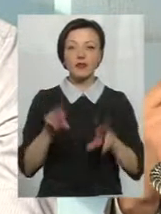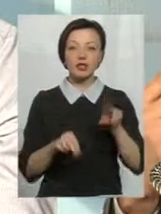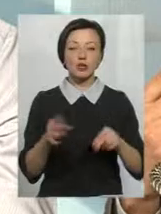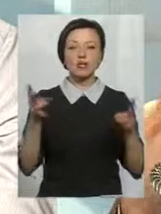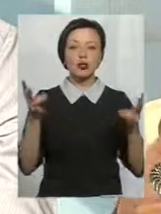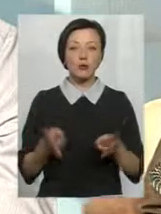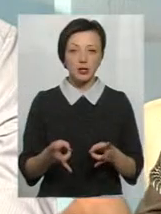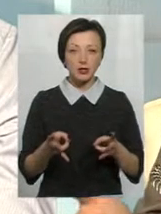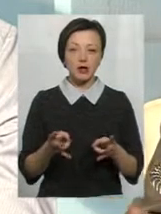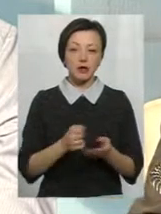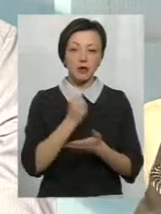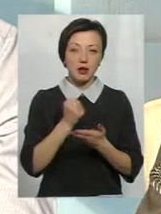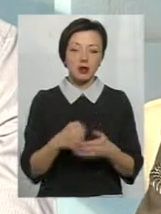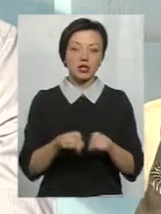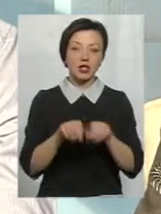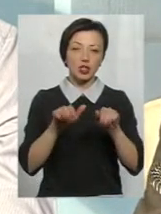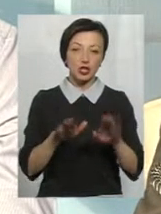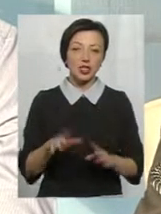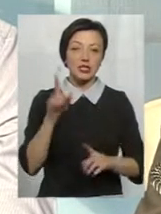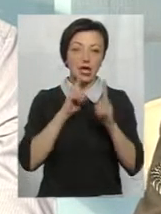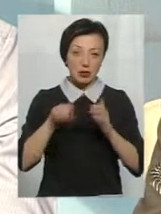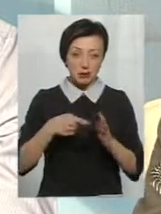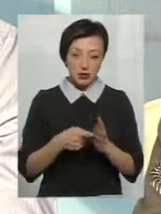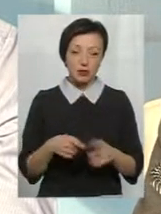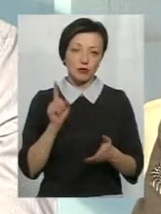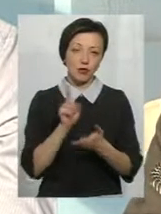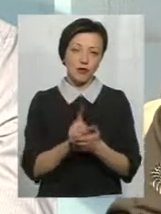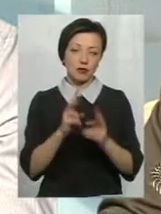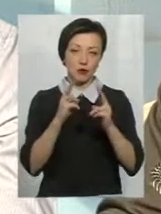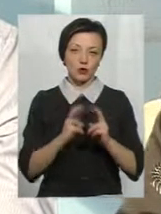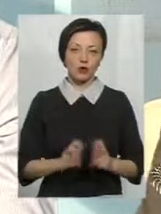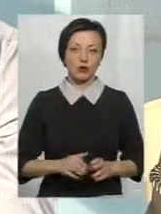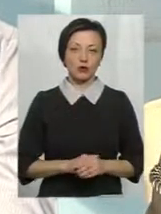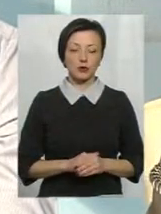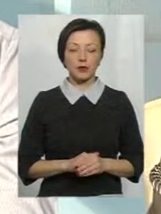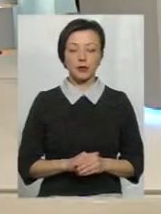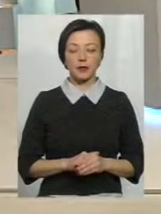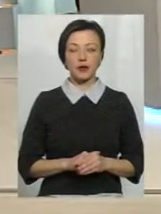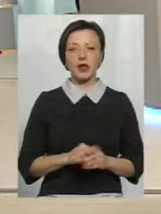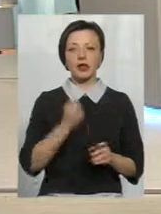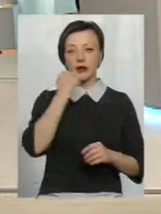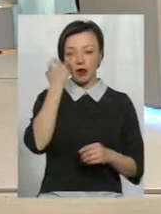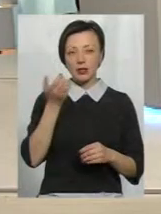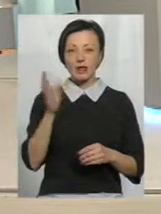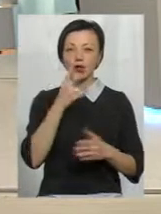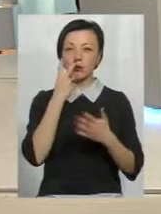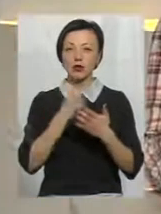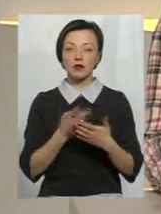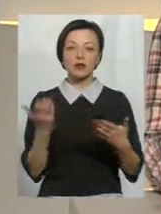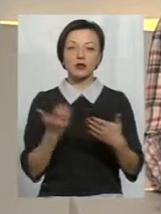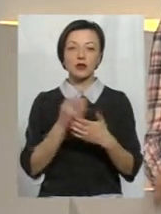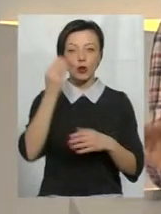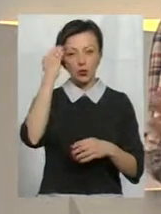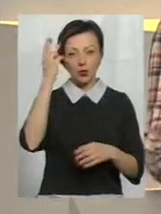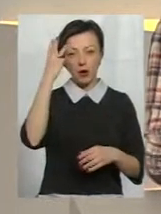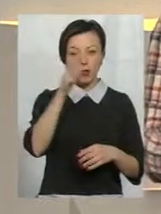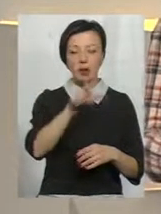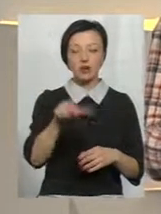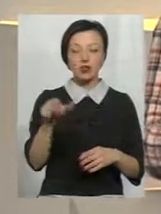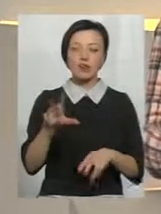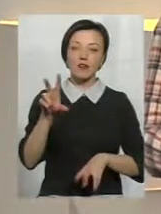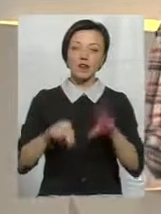необхідне приймати такі рішення, то сесія міської ради також буде зобов'язана це розглянути. Дякую, пане Степан. Давайте зараз подивимося на думку хмельничан.